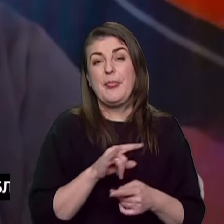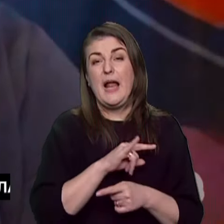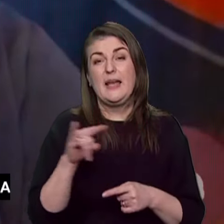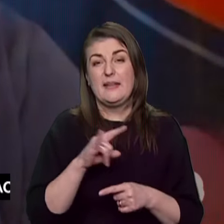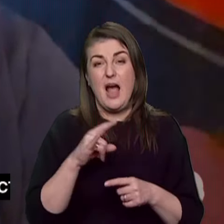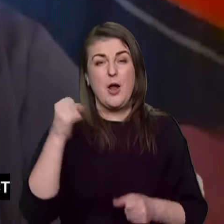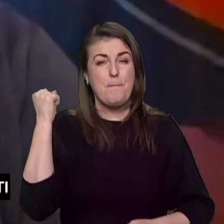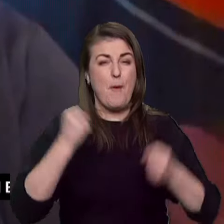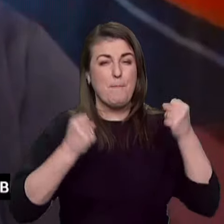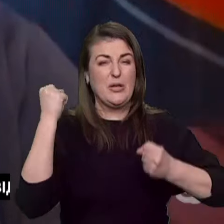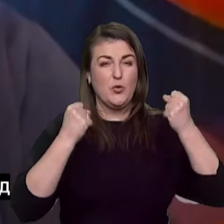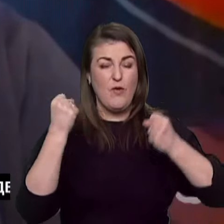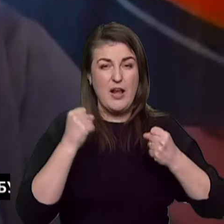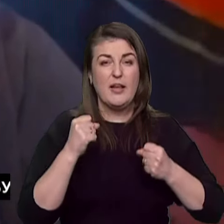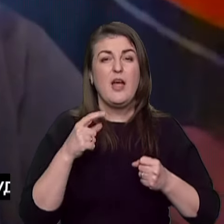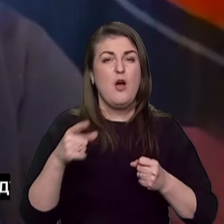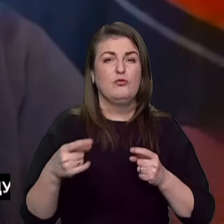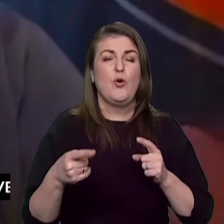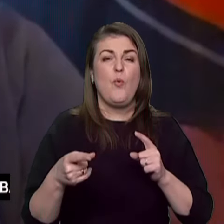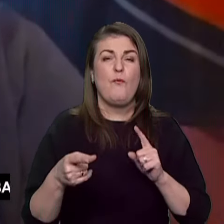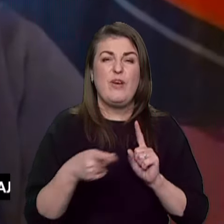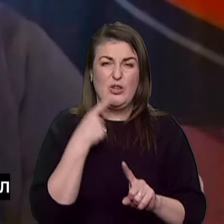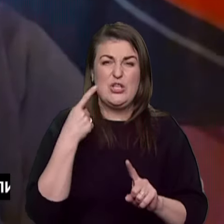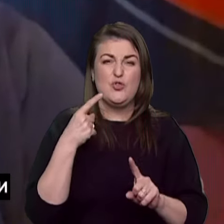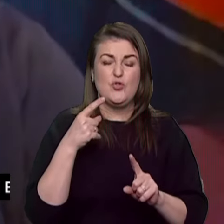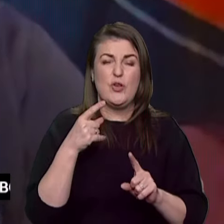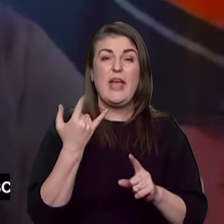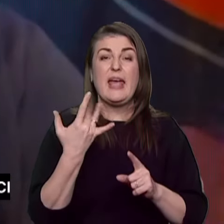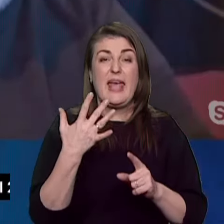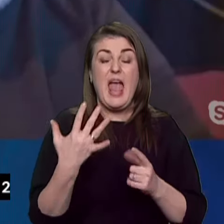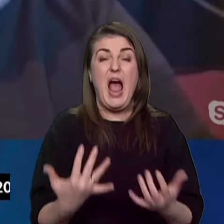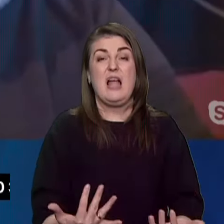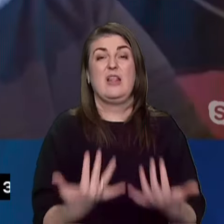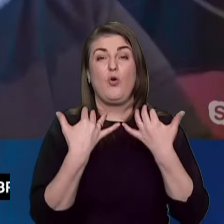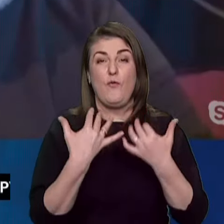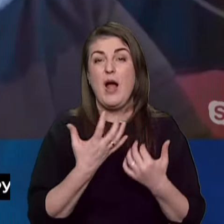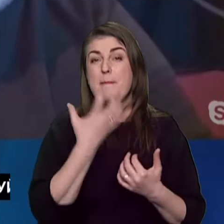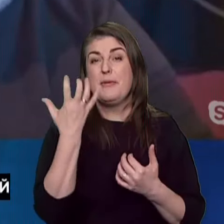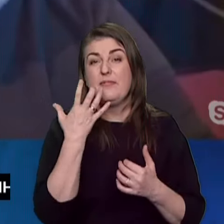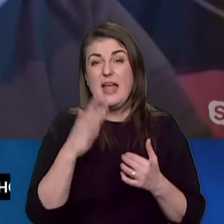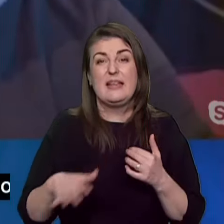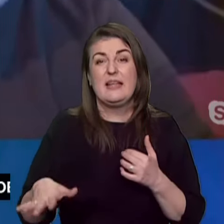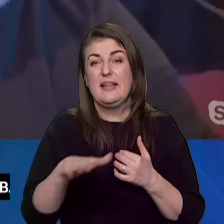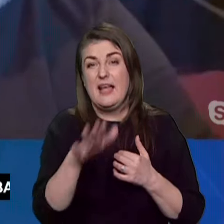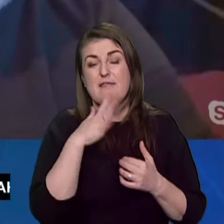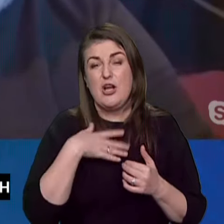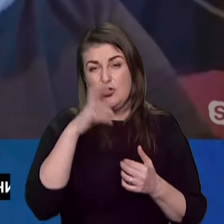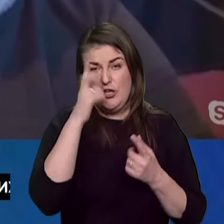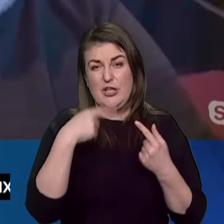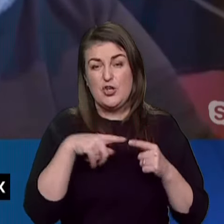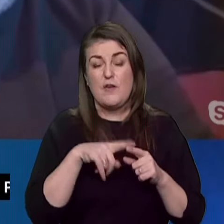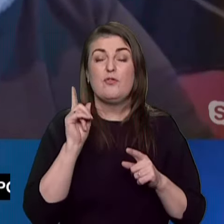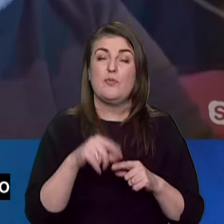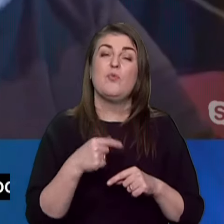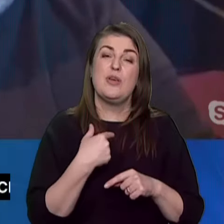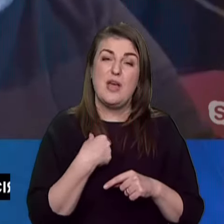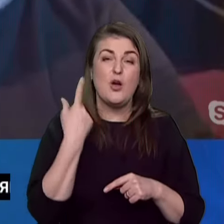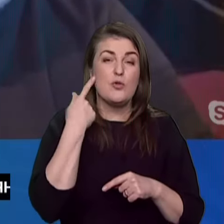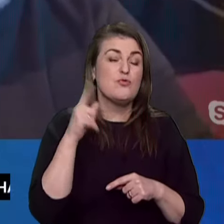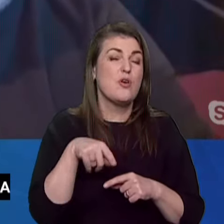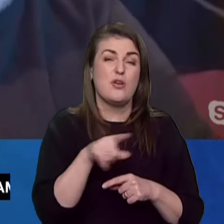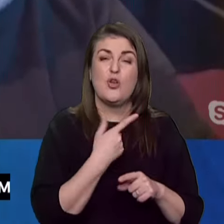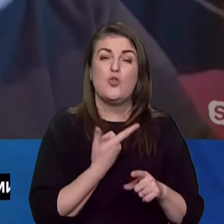Так, бомбардувальник, винищувач бомбардувальник, який якраз і атакував південні терени нашої держави. Тому я думаю, що